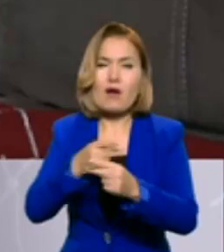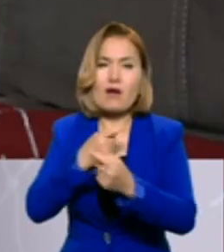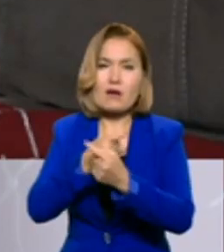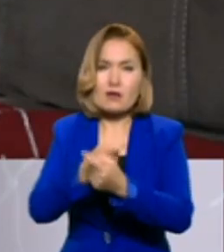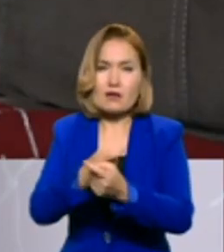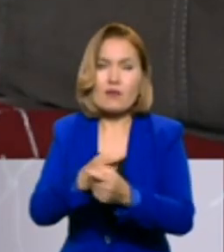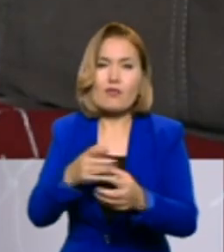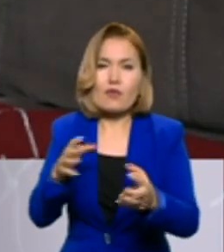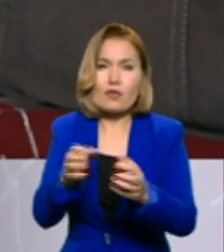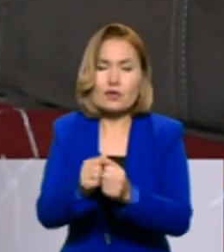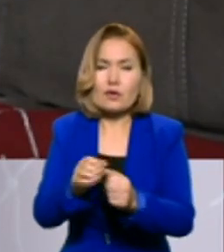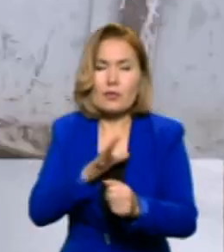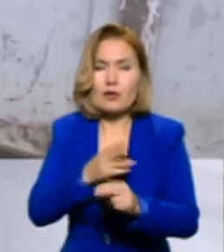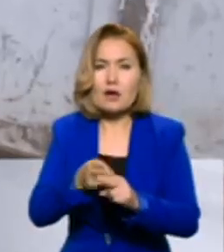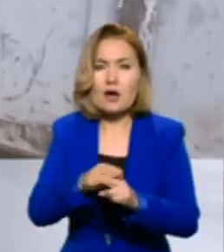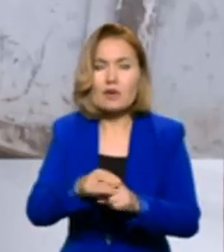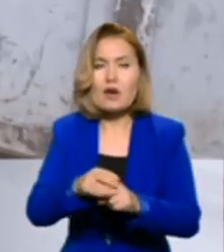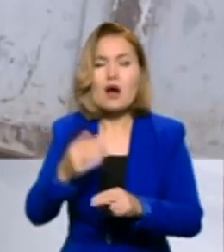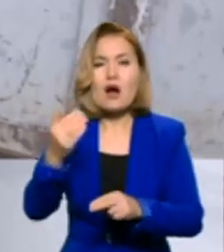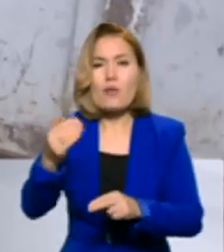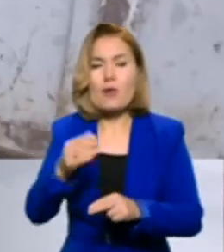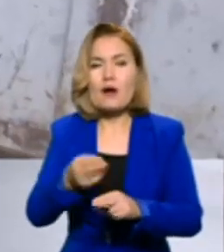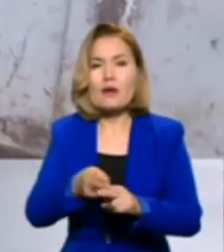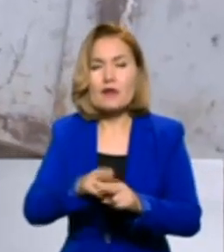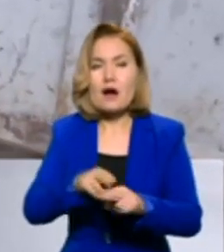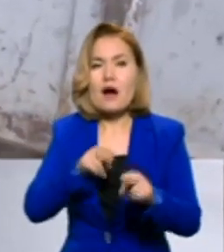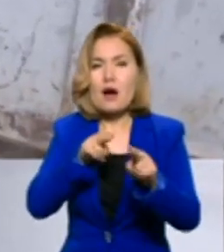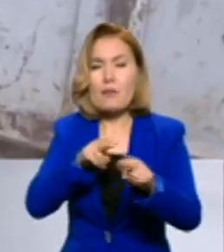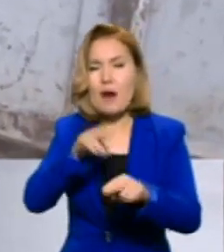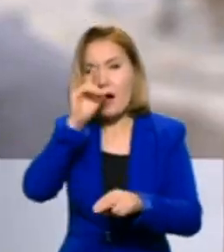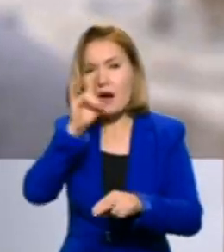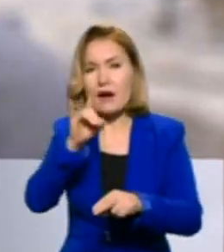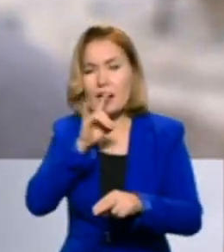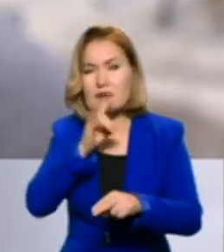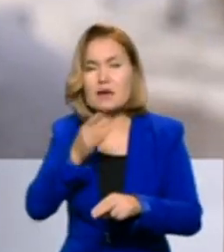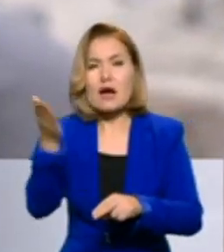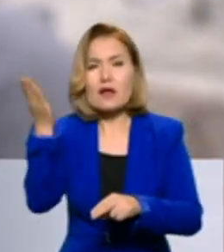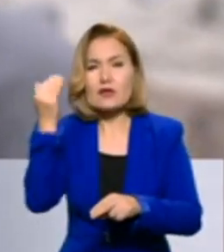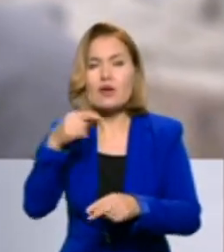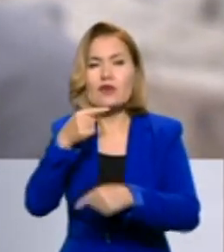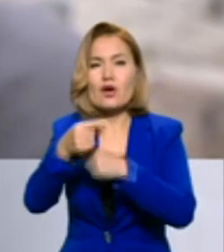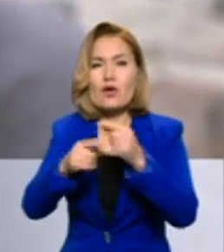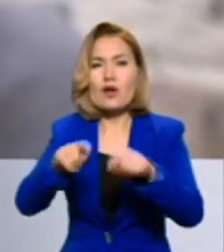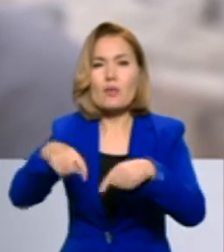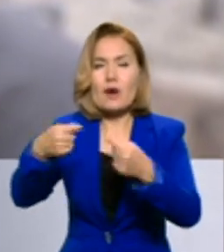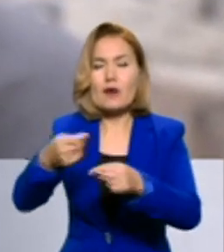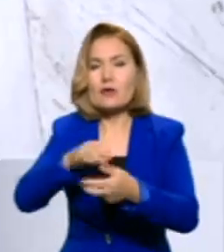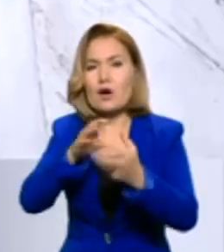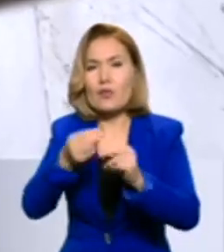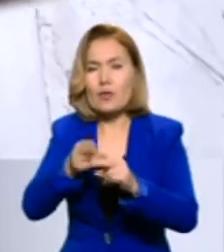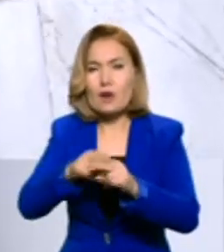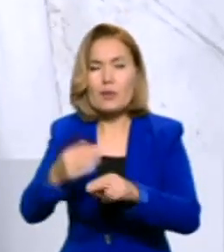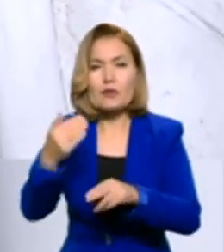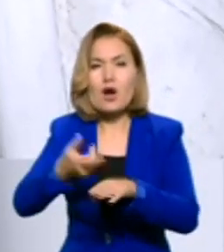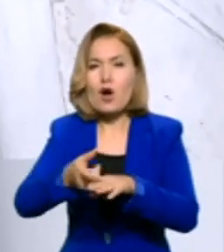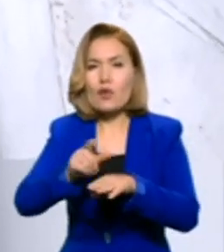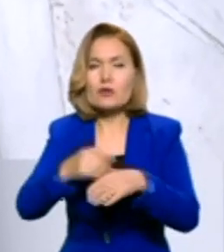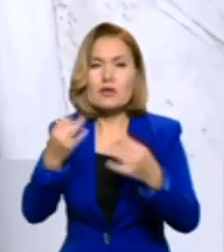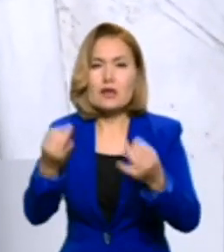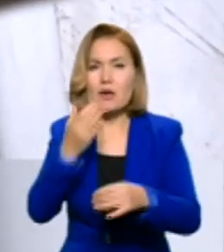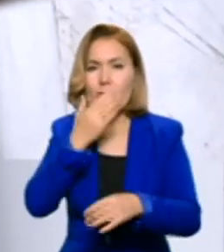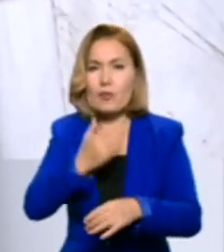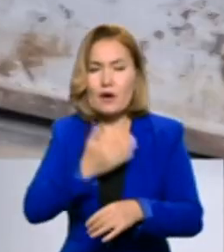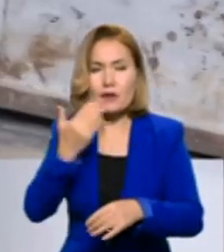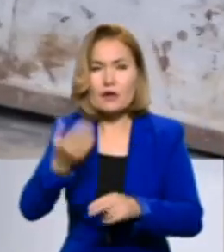мен 11 күшікті екі рет алдым. Аңшылық қазақтың байырғы кәсібі. Кезінде ауыл тұрғындарының азығы даланың аңы болды.